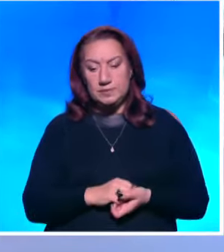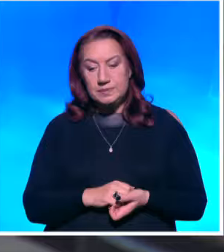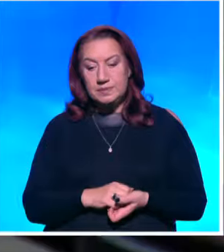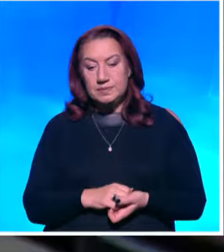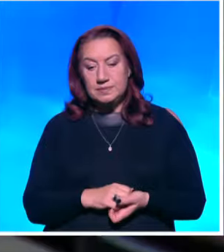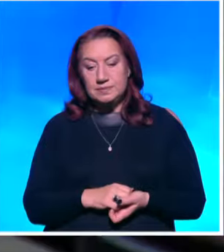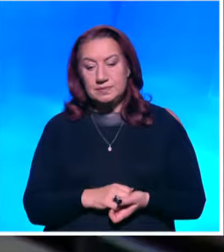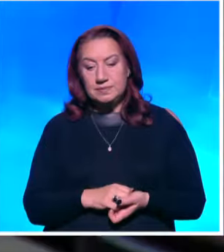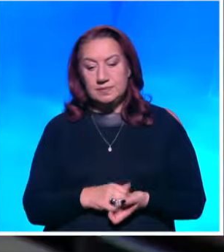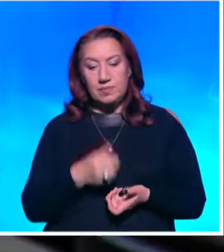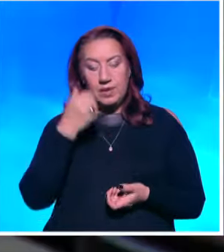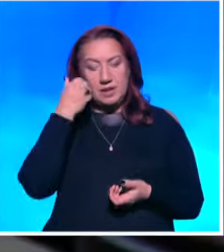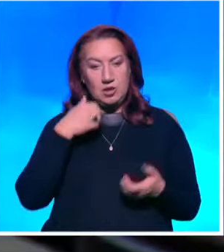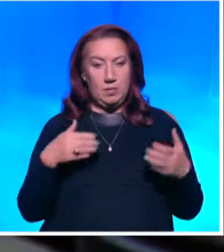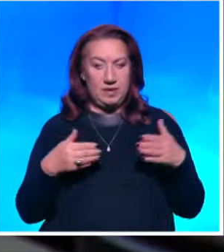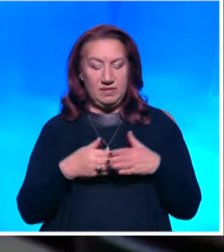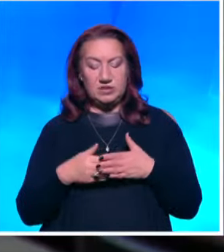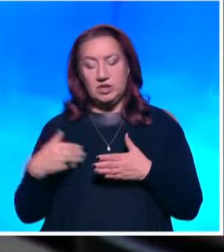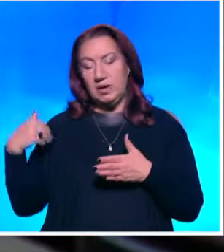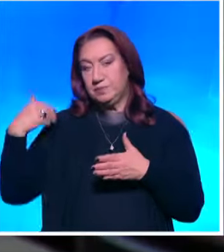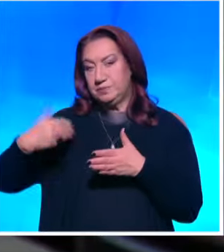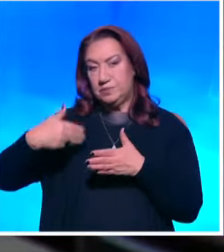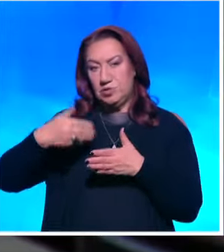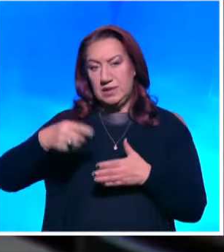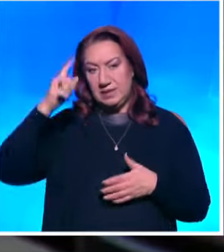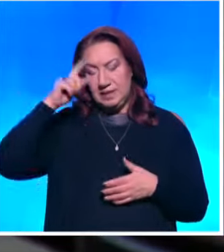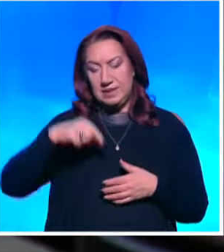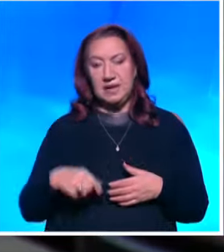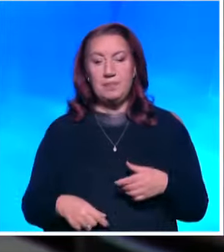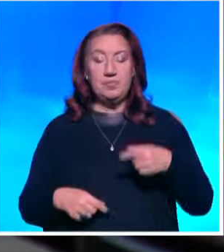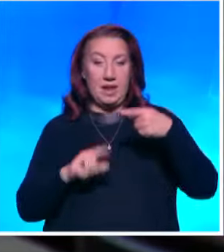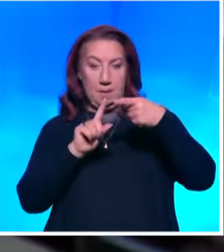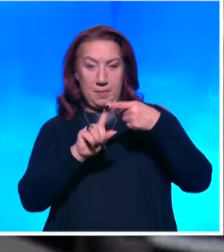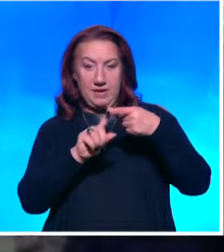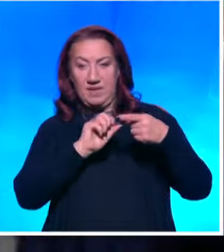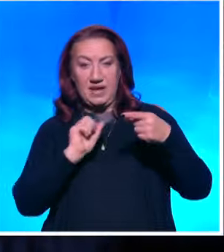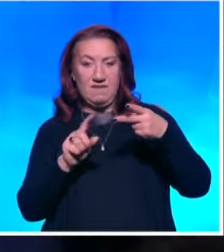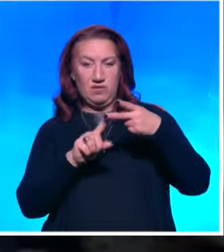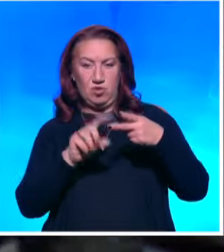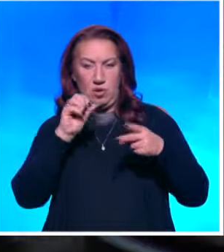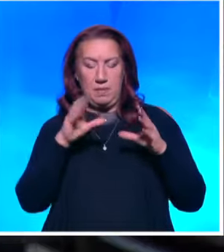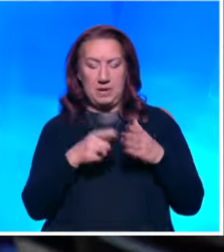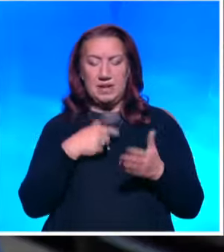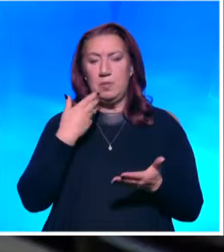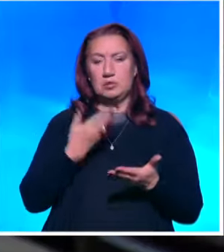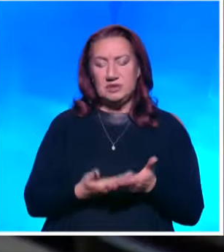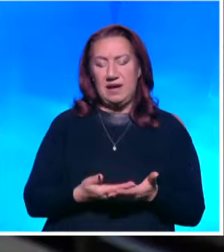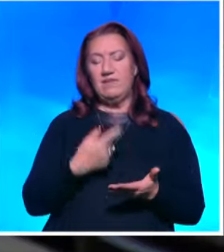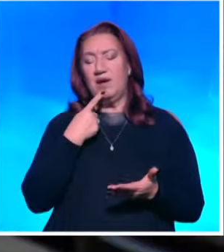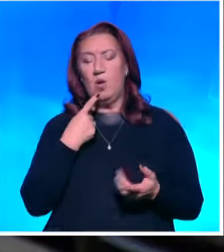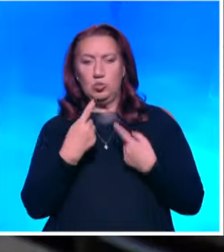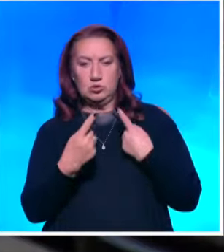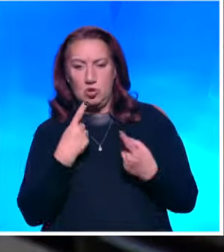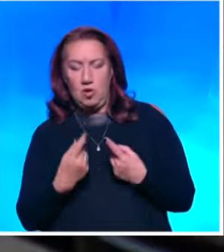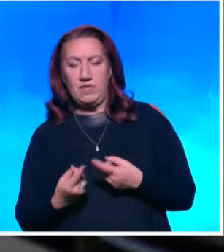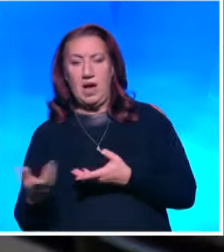вечер добър вечер след като през последните дни първите и вторите поставяха условия и контра условия покани и контра покани